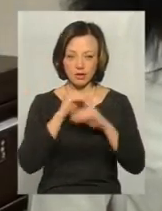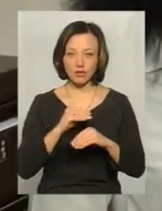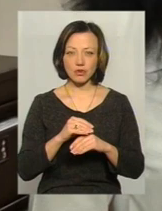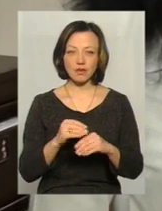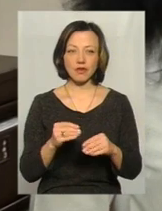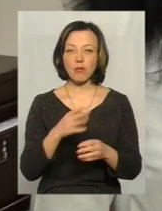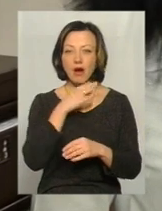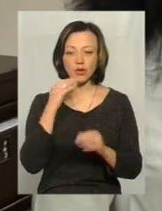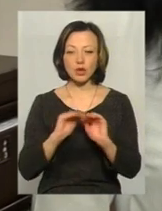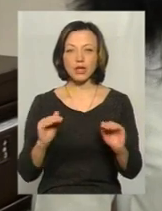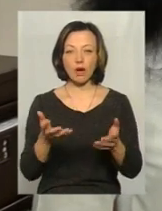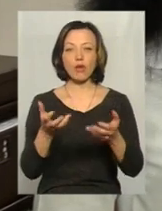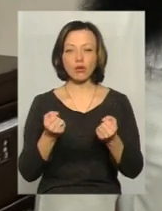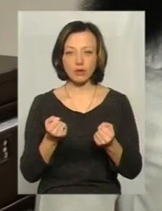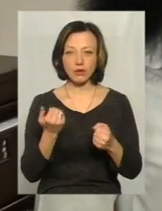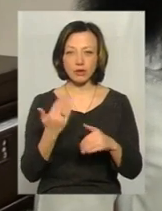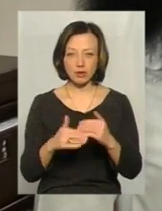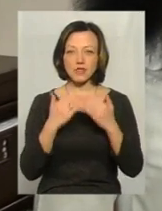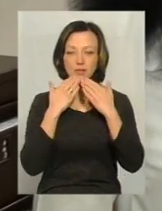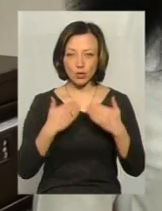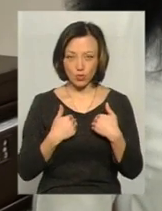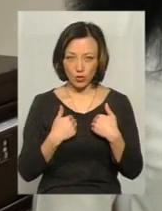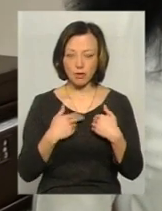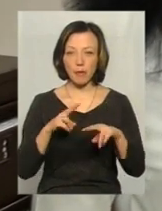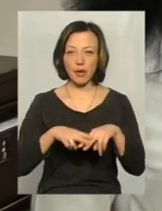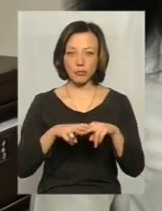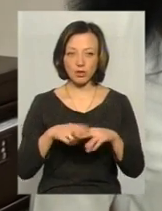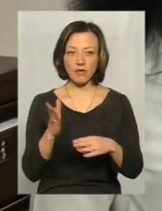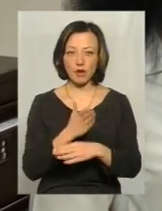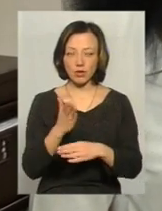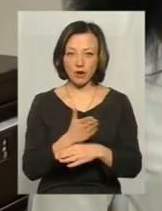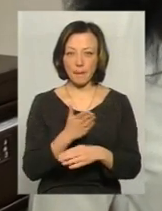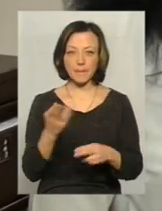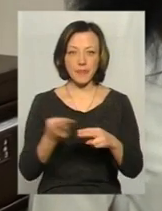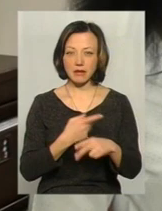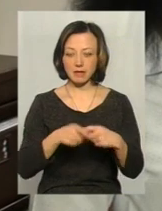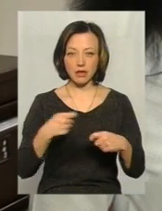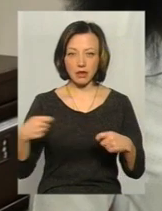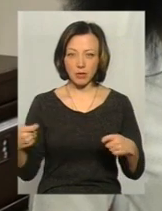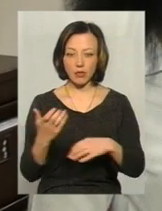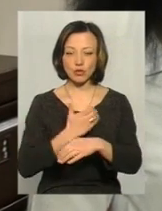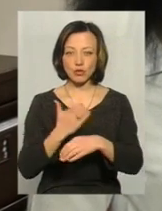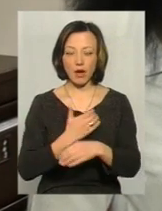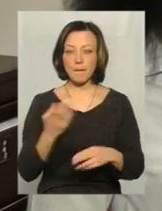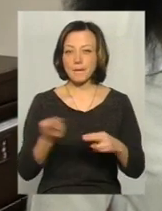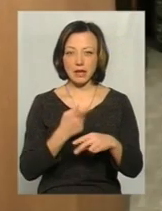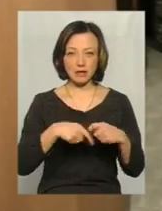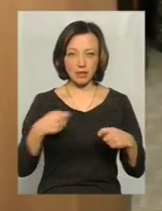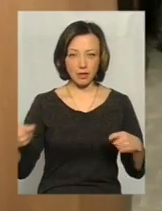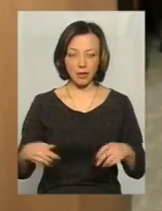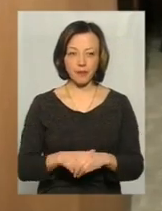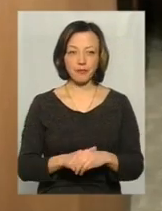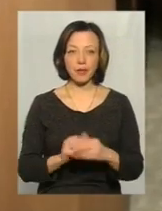Вже велика кількість дітей звернулися. Паспорта виготовляються без затримки, поступають до нас без затримки.